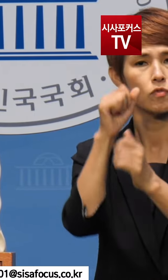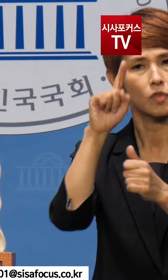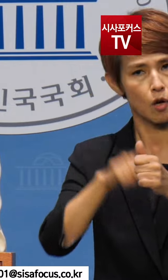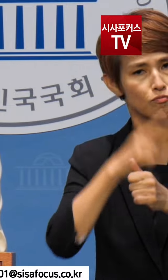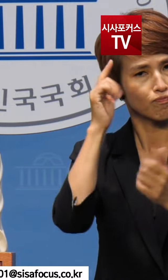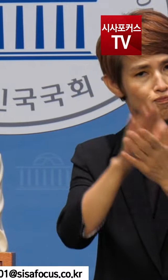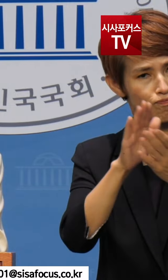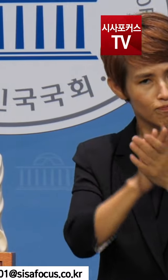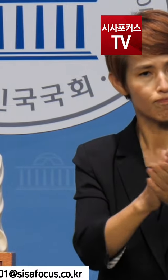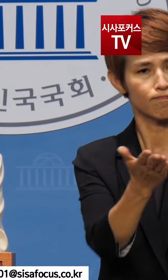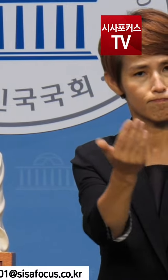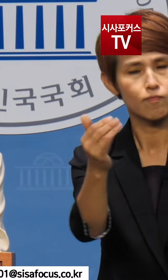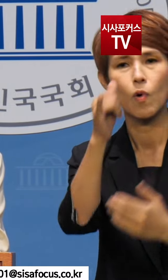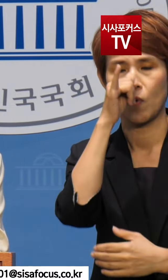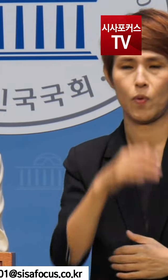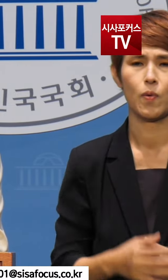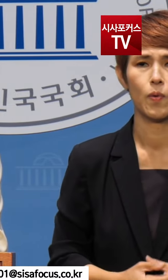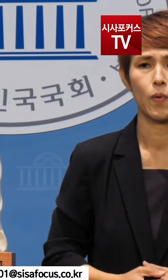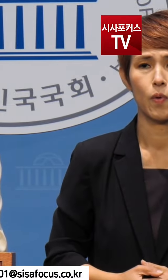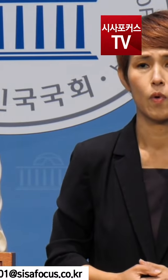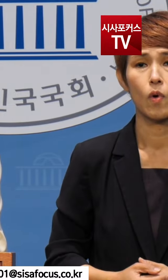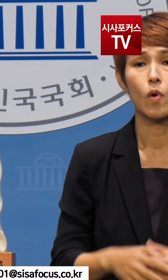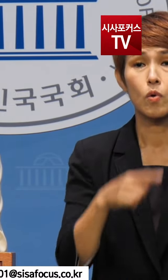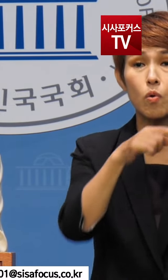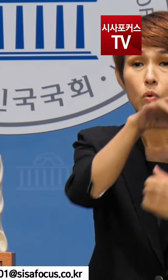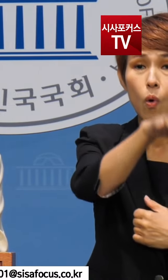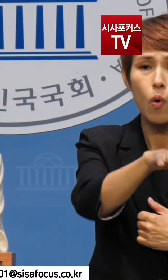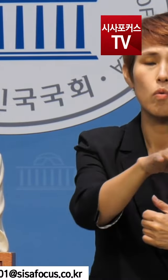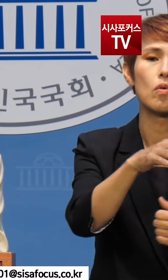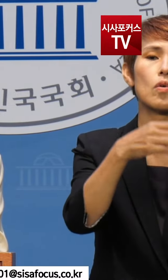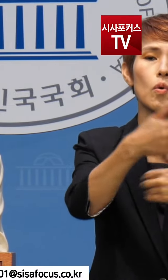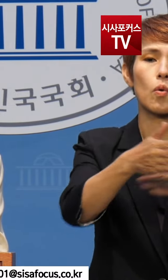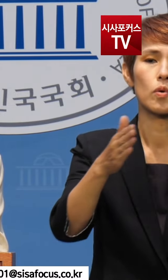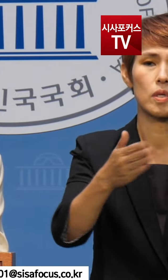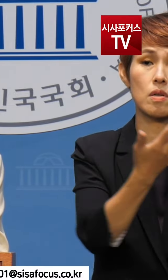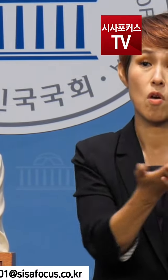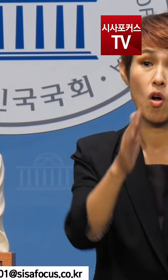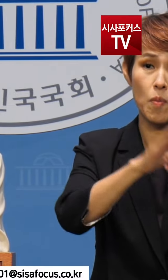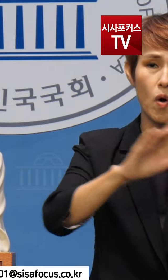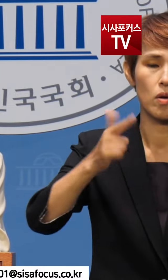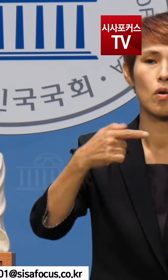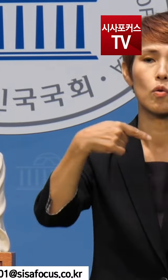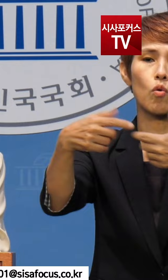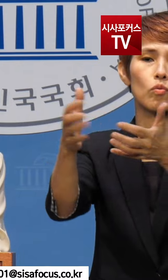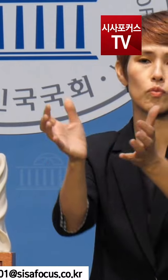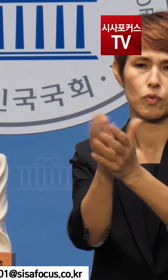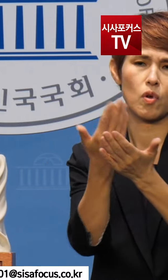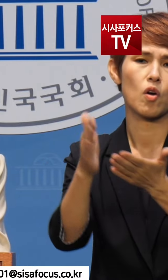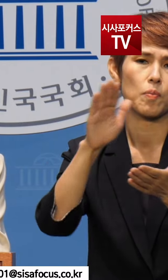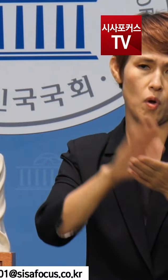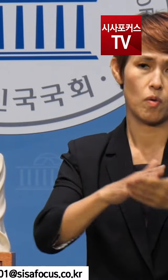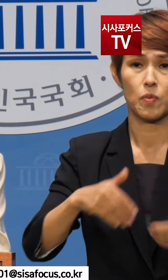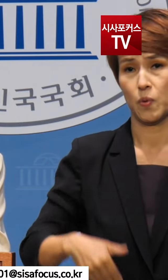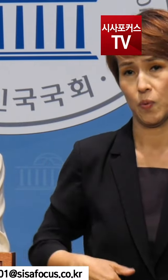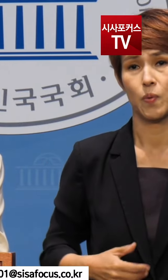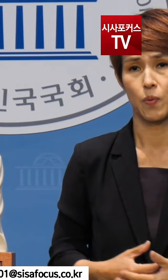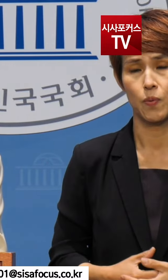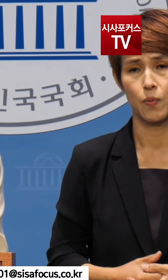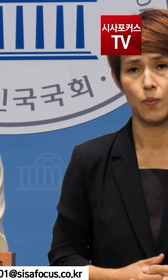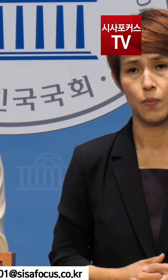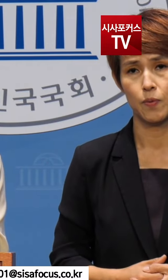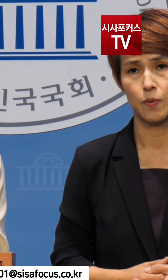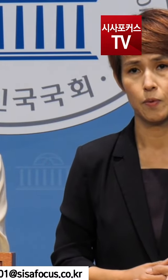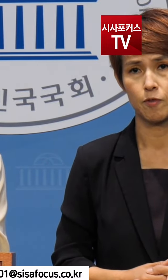만들어갑니다. 그러니 교육 현장에서는 교실 혁명이 아닌 교육부 혁명, 캐리스 혁명을 해야 한다고 합니다.